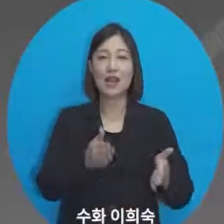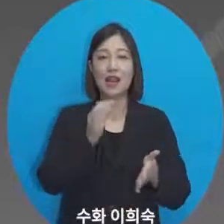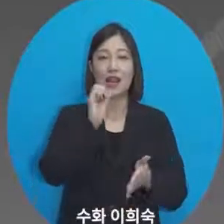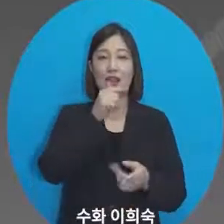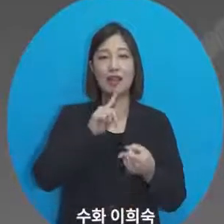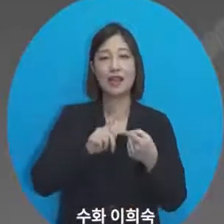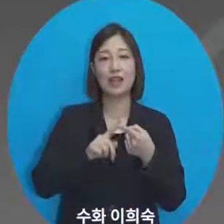말씀을 드리겠습니다.